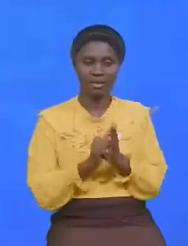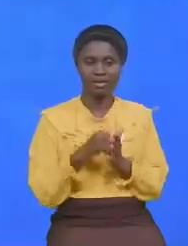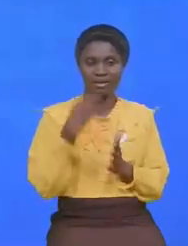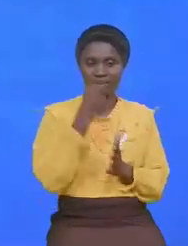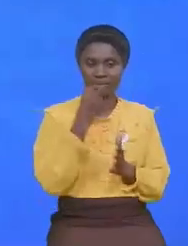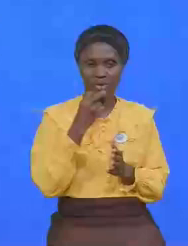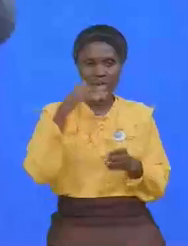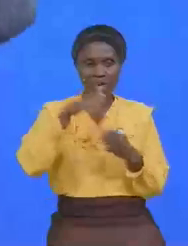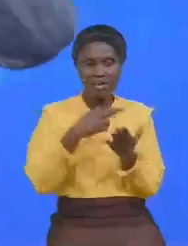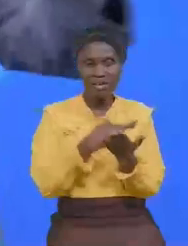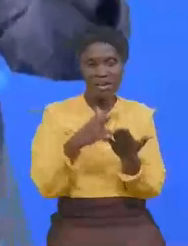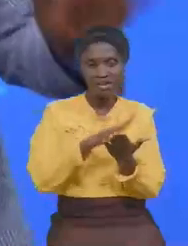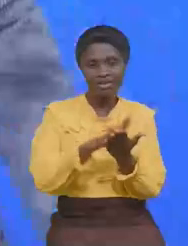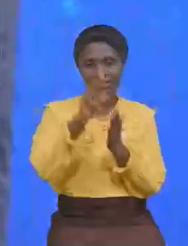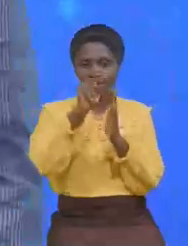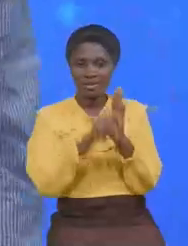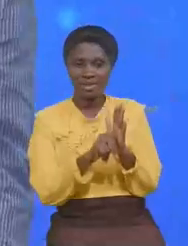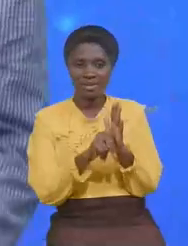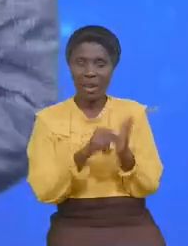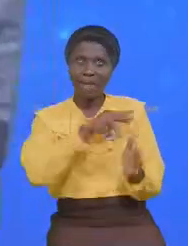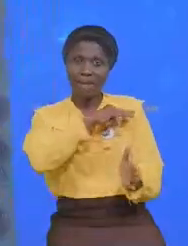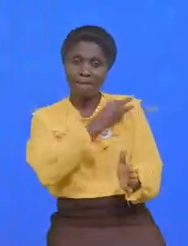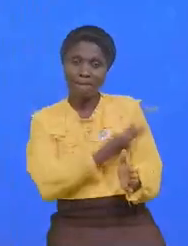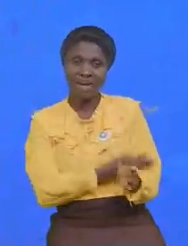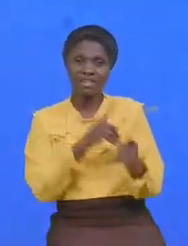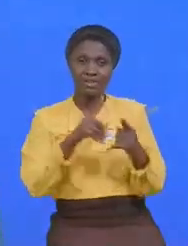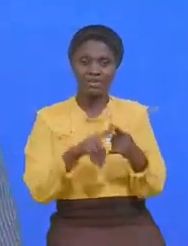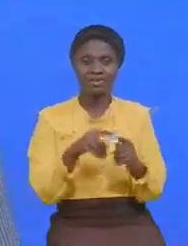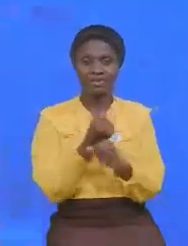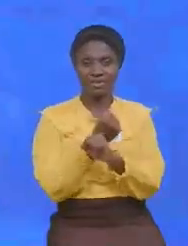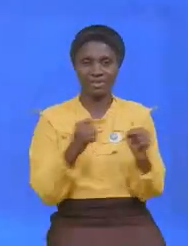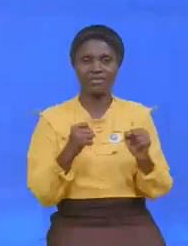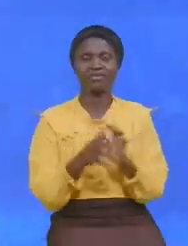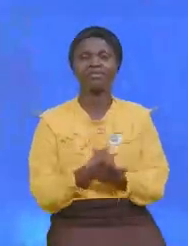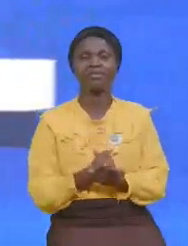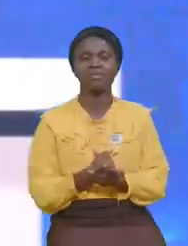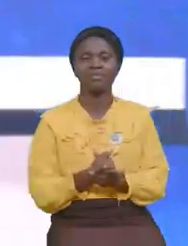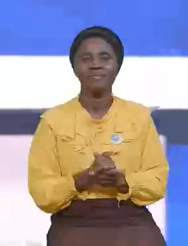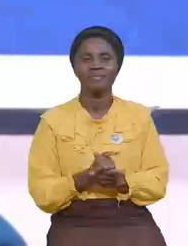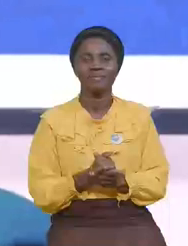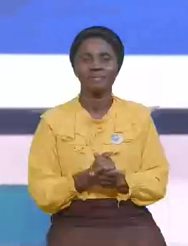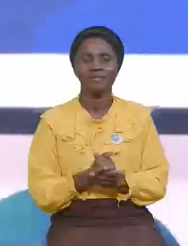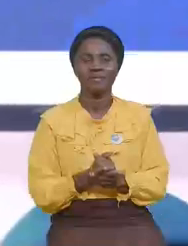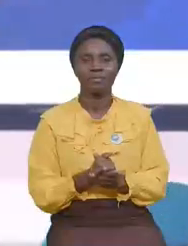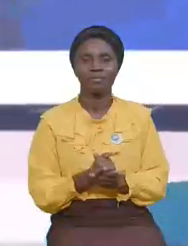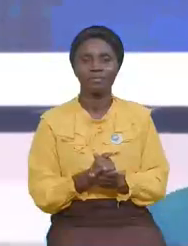C'est moi qui ai promis le salut, qui ai le pouvoir de délivrer.